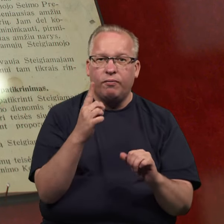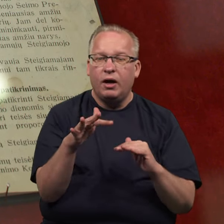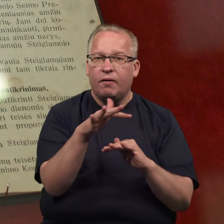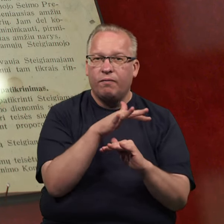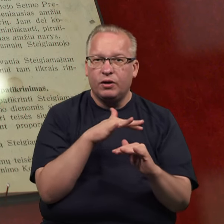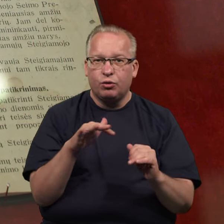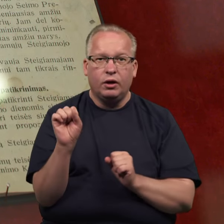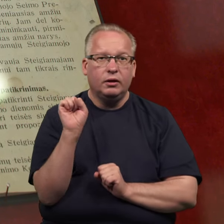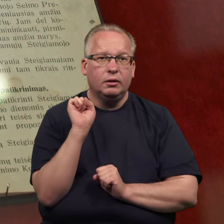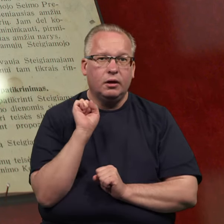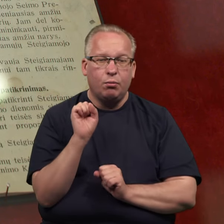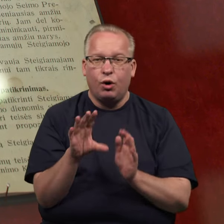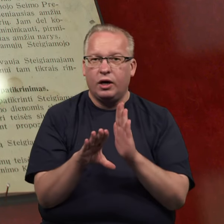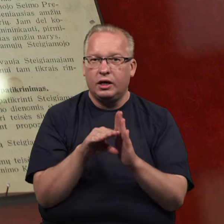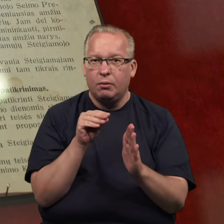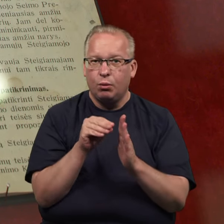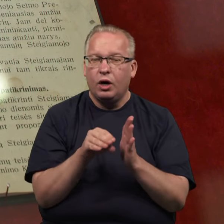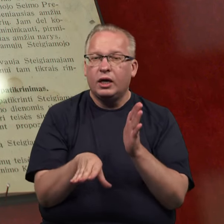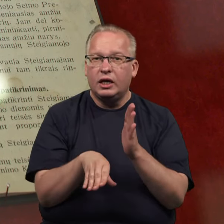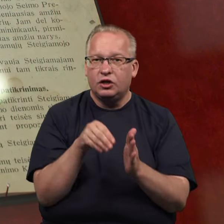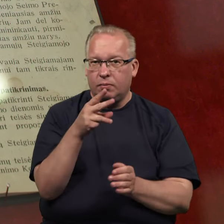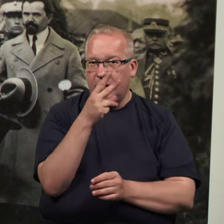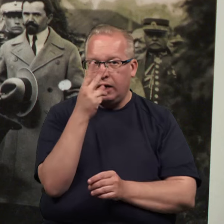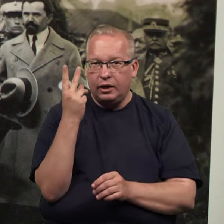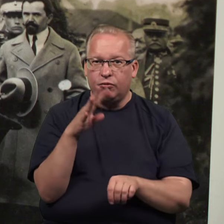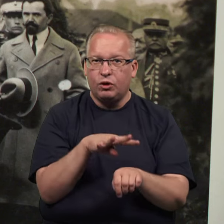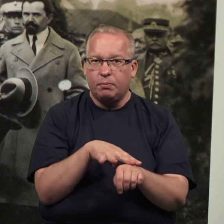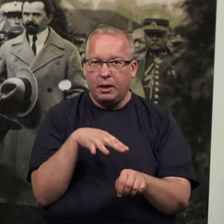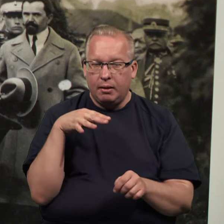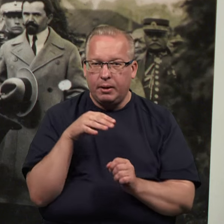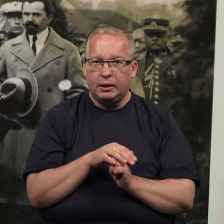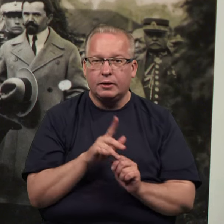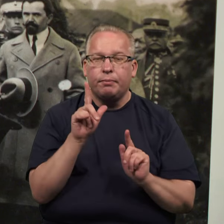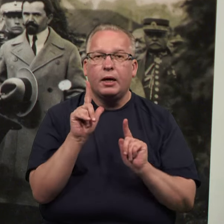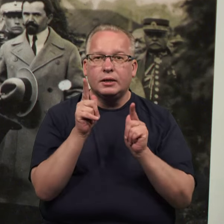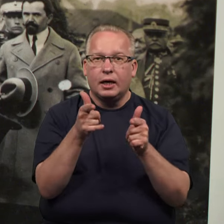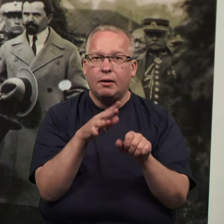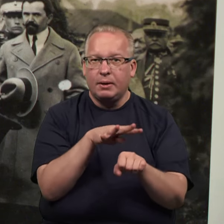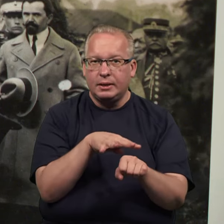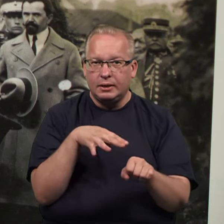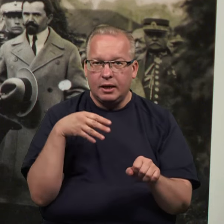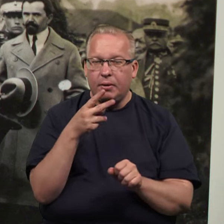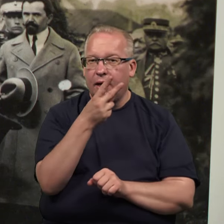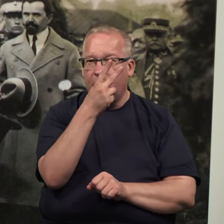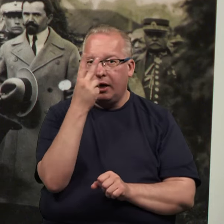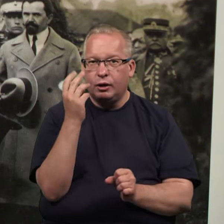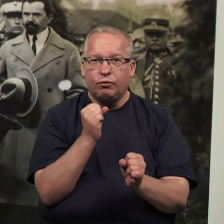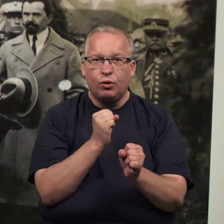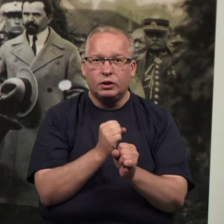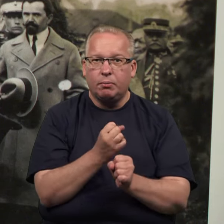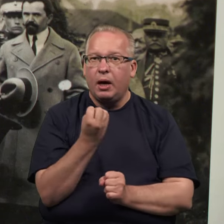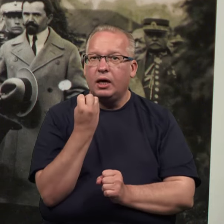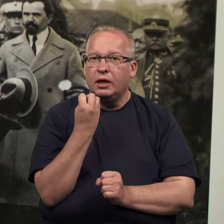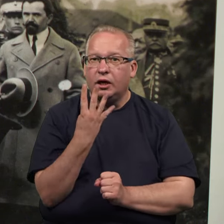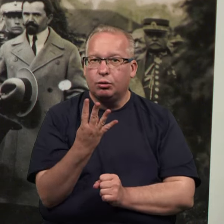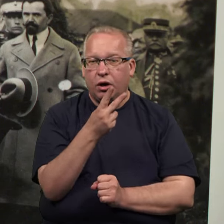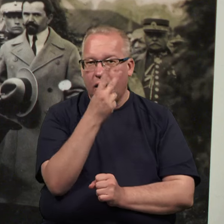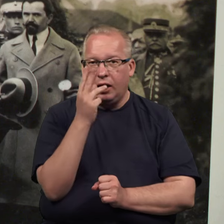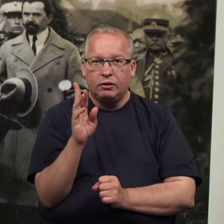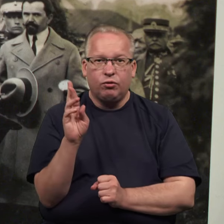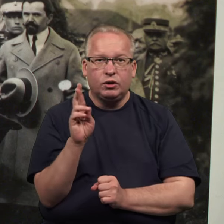visuotiniuose ir demokratiniuose rinkimuose išrinktas Lietuvos parlamentas, steigiamasis Seimas, Lietuvoje dirbo 14